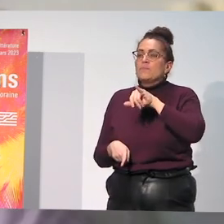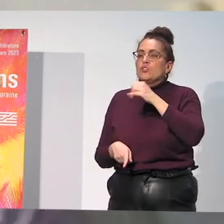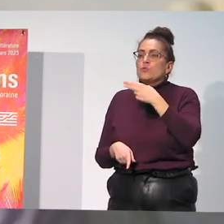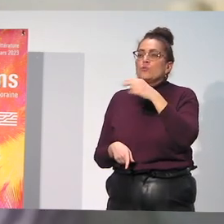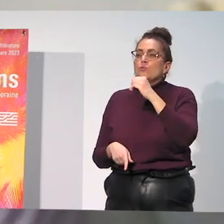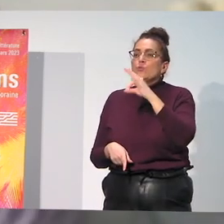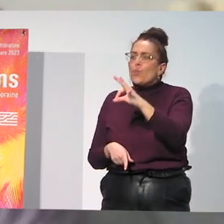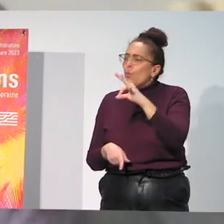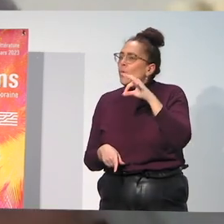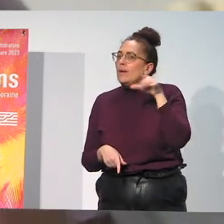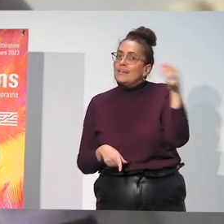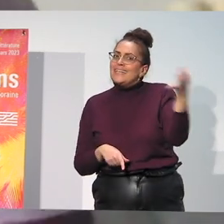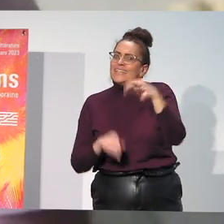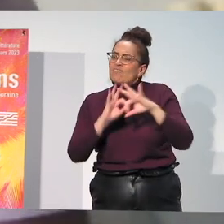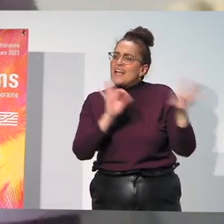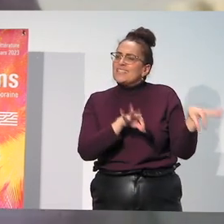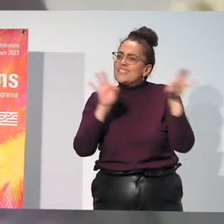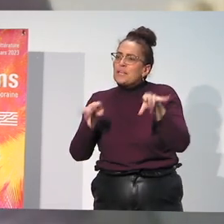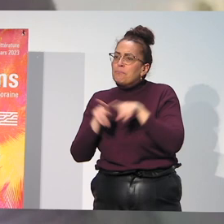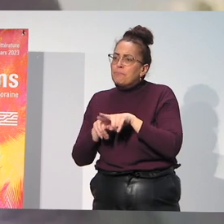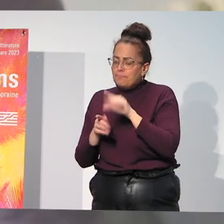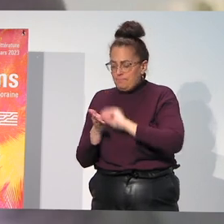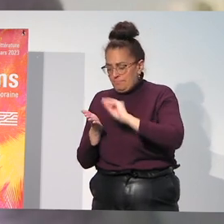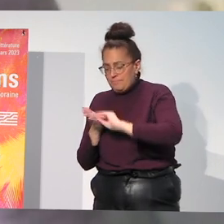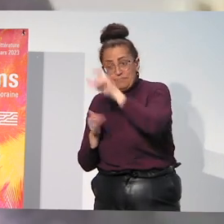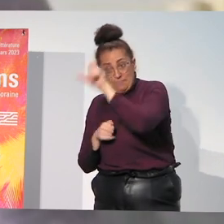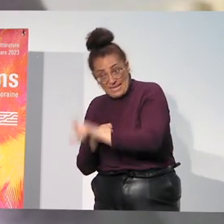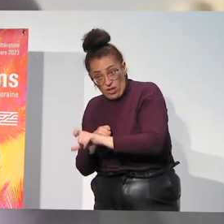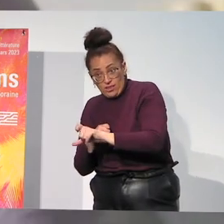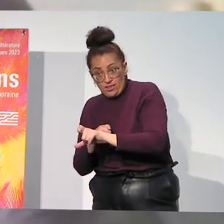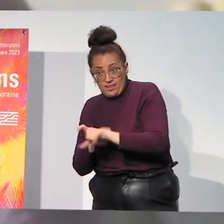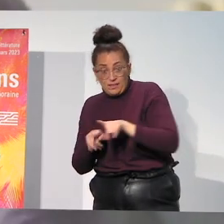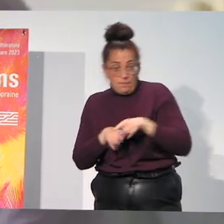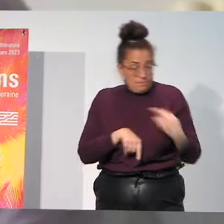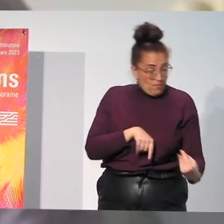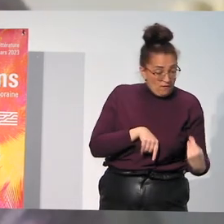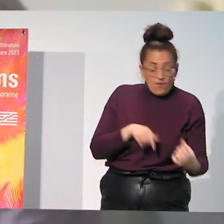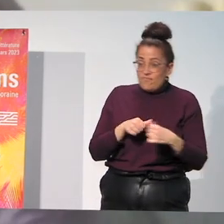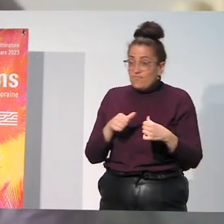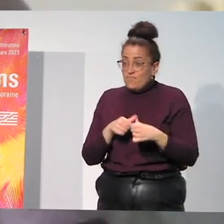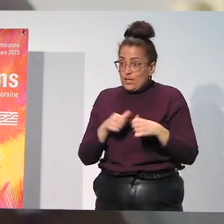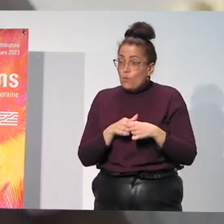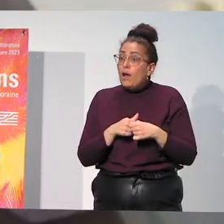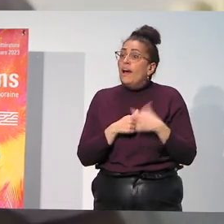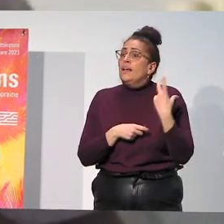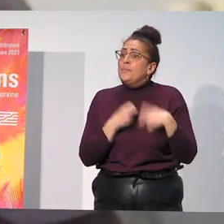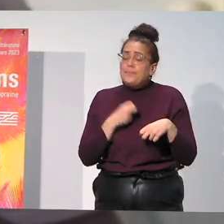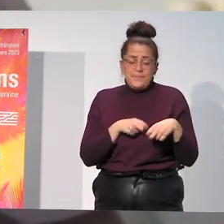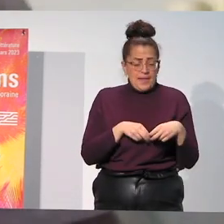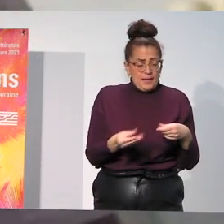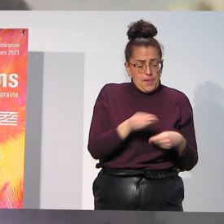peut-être, où il dit qu'un écrivain est comme un petit enfant qui est en train de constituer une tour de pierre, une tour de cailloux. Il est